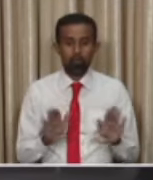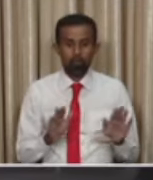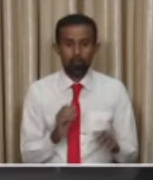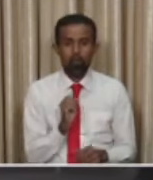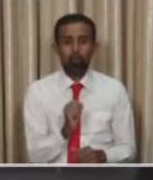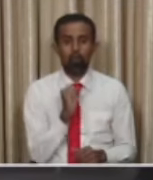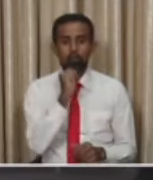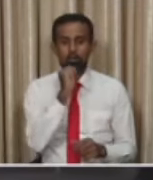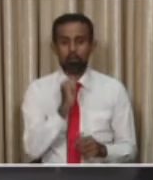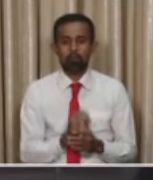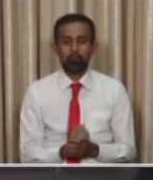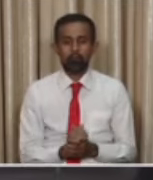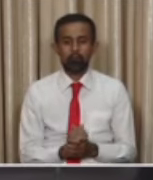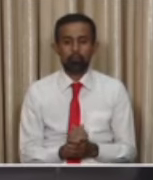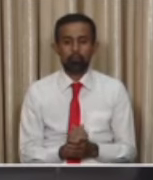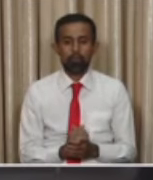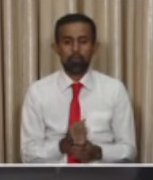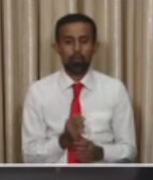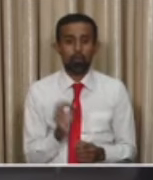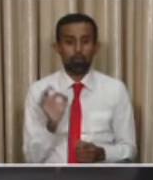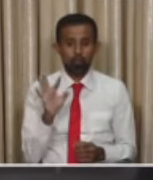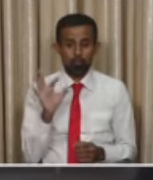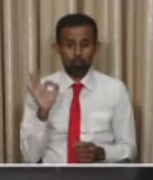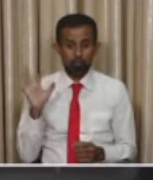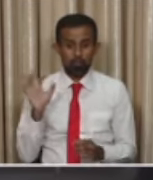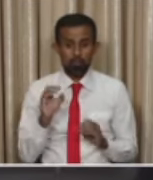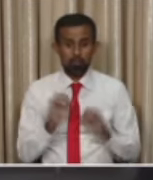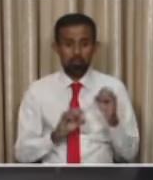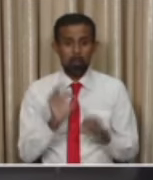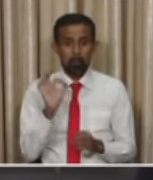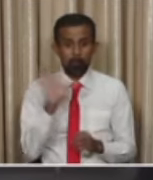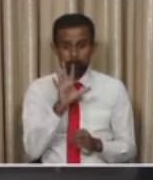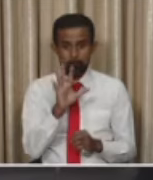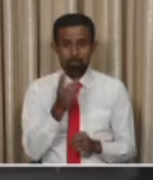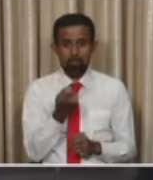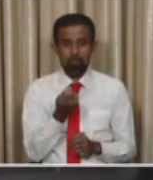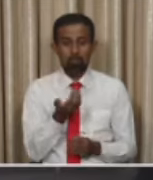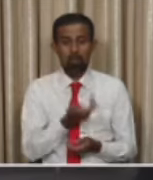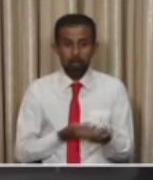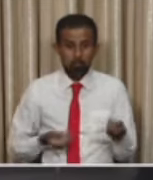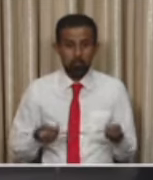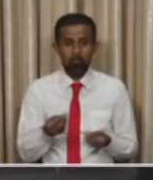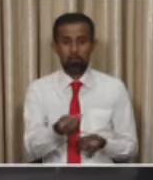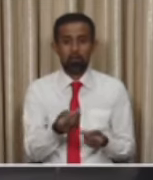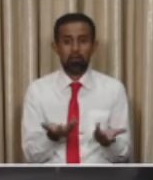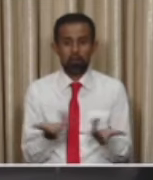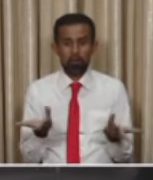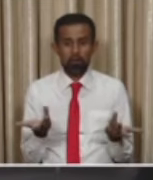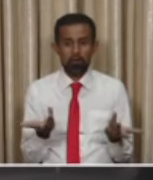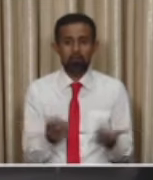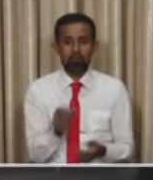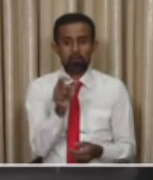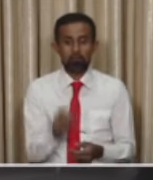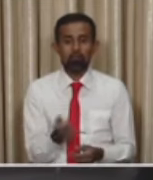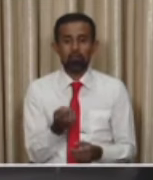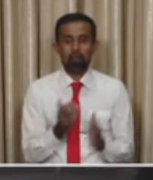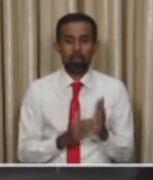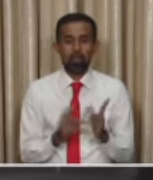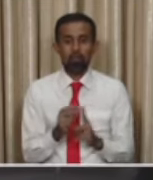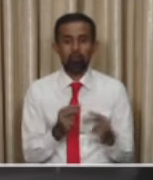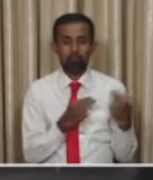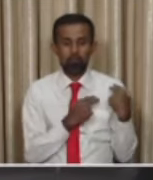ඇමතුමනි? මේරු රුපියල් 5 කපපු 100ට 5 කපපු මුදල් ටික ආපහු ගෙවා ගන්න හැකියාවක් නැති මිනිසෙක් මුදල් ඇමතිකමක් කරන්නේ